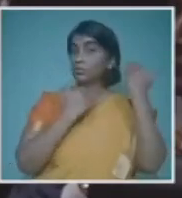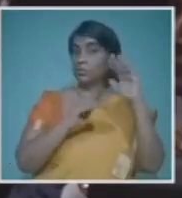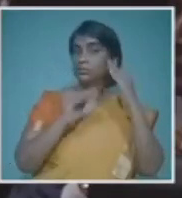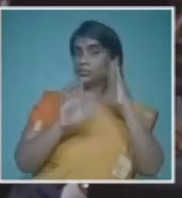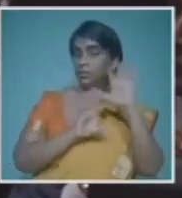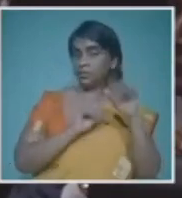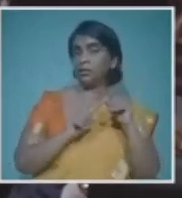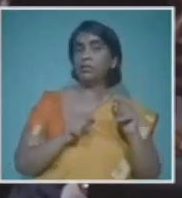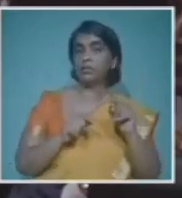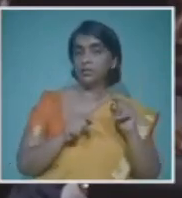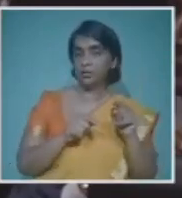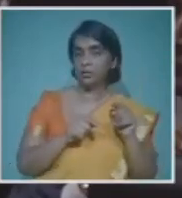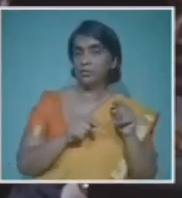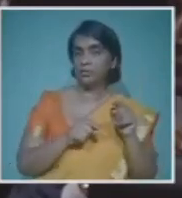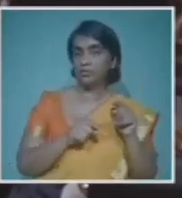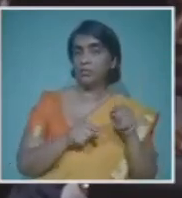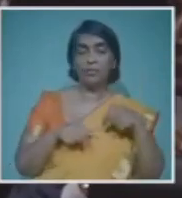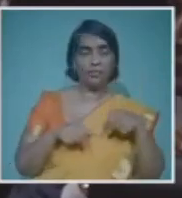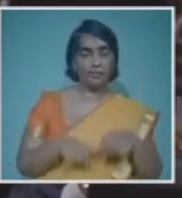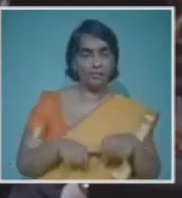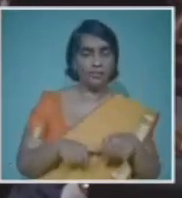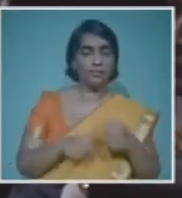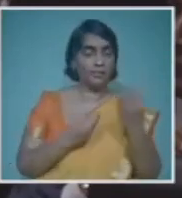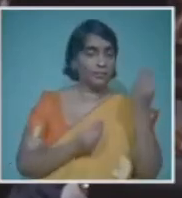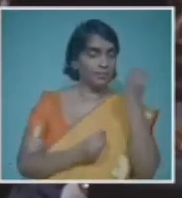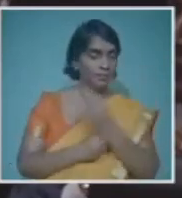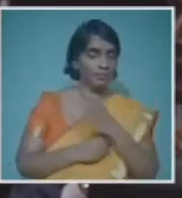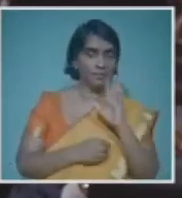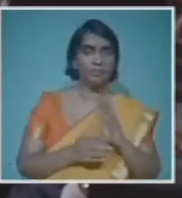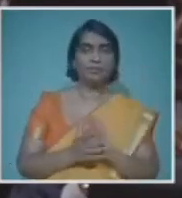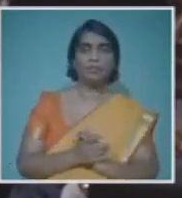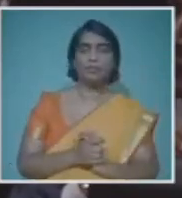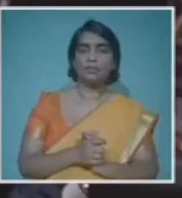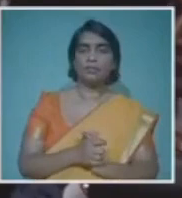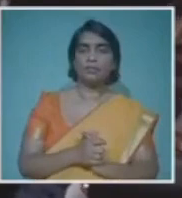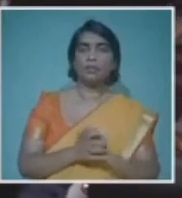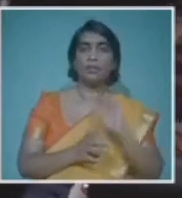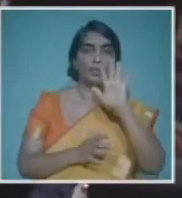පිළිබඳව. එයින් දැනට ලබා දීලා තියෙන්නේ